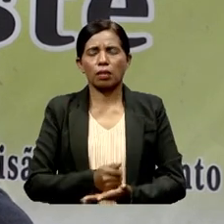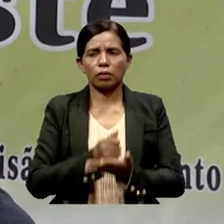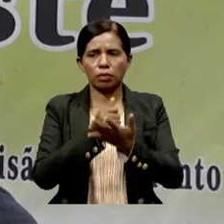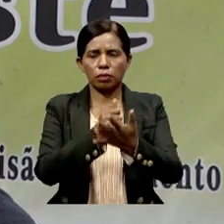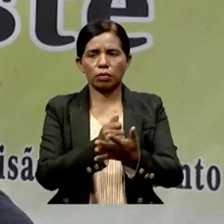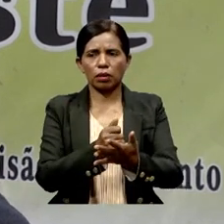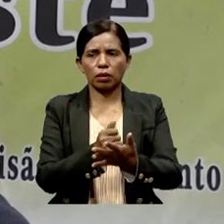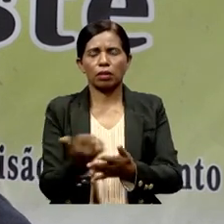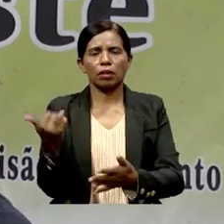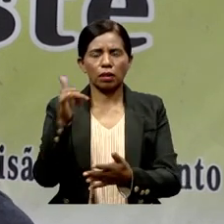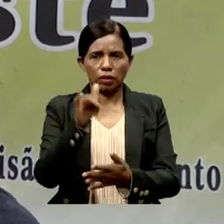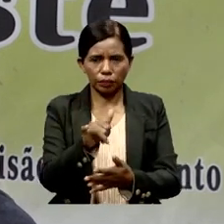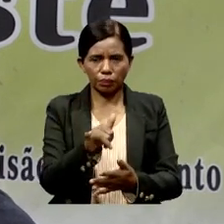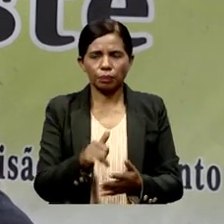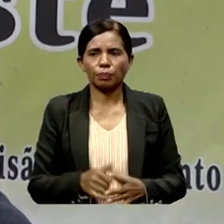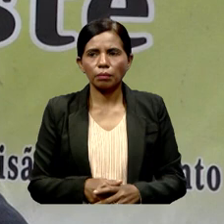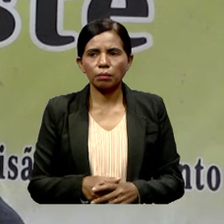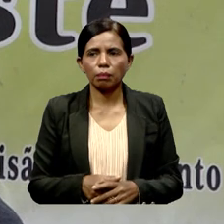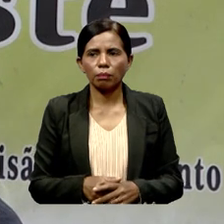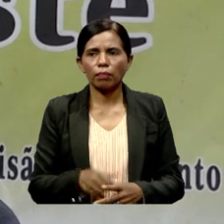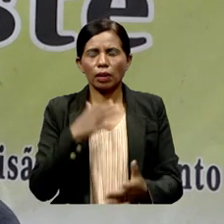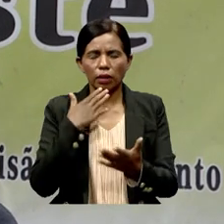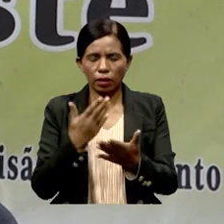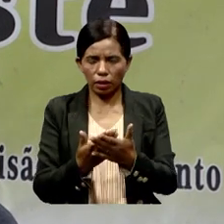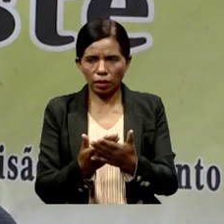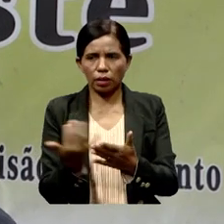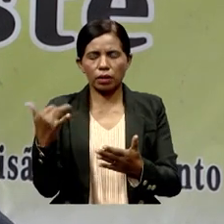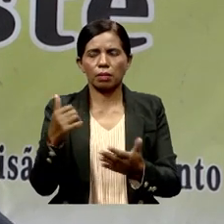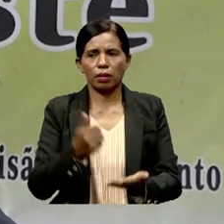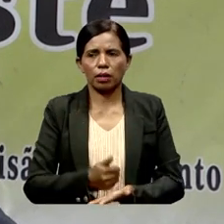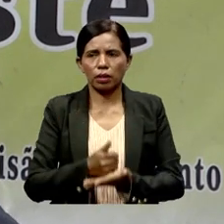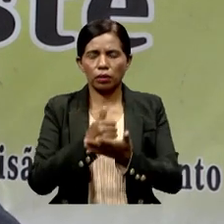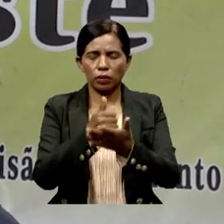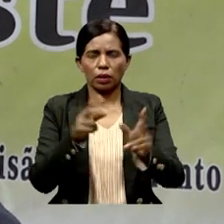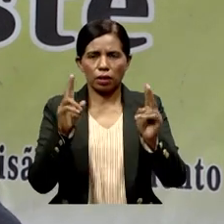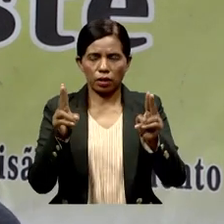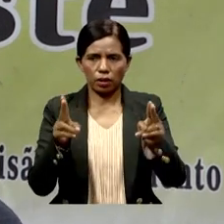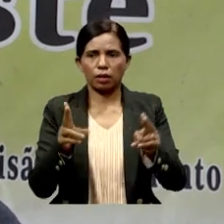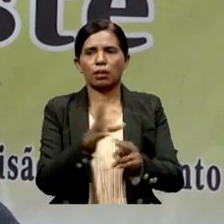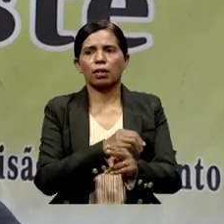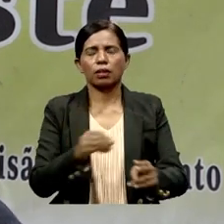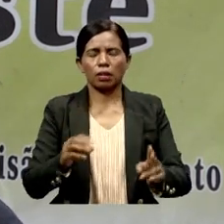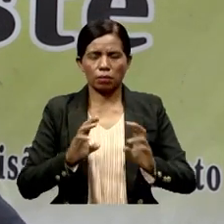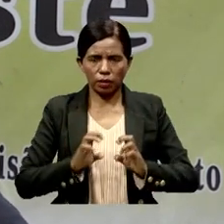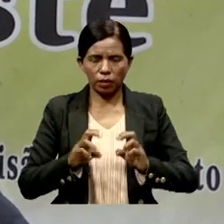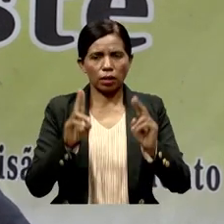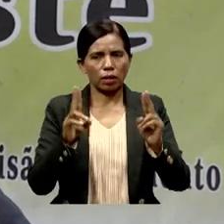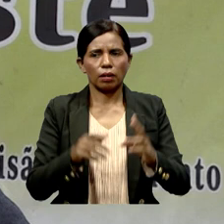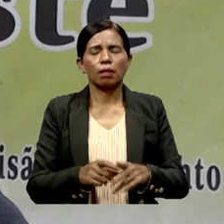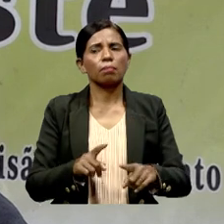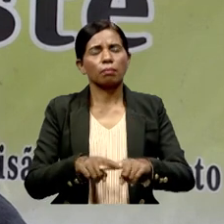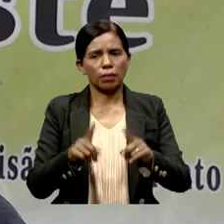kata pa dia gida para si sirabela atende atua emergency nella lais. Mai